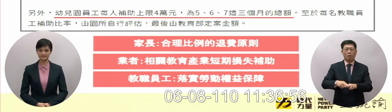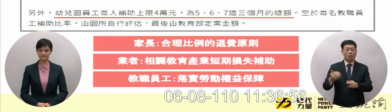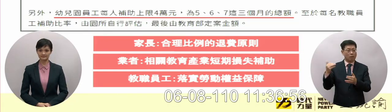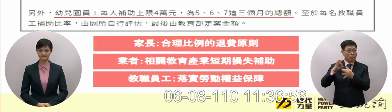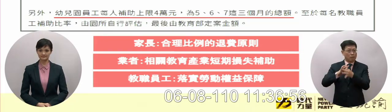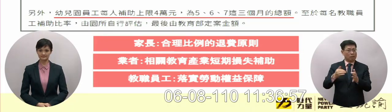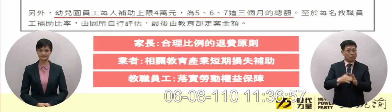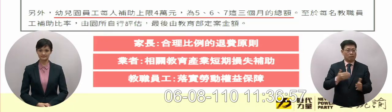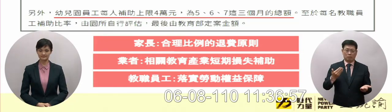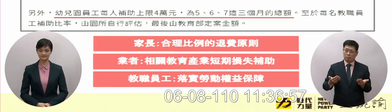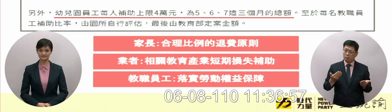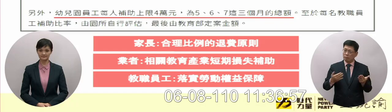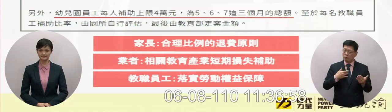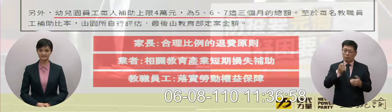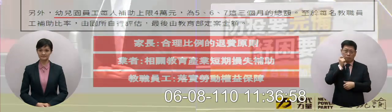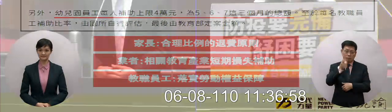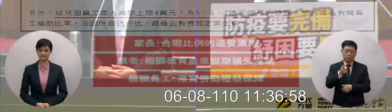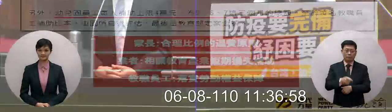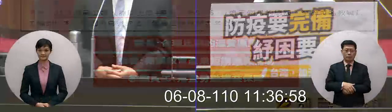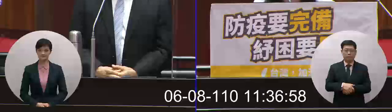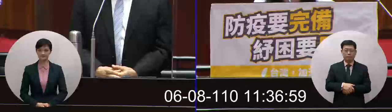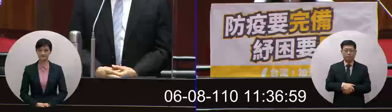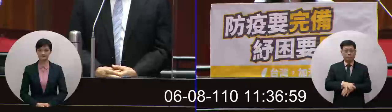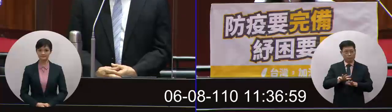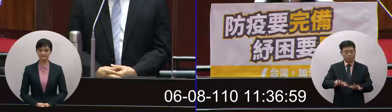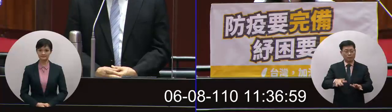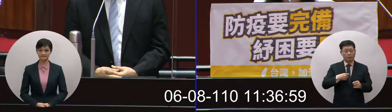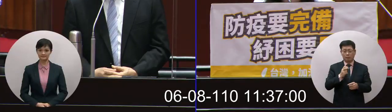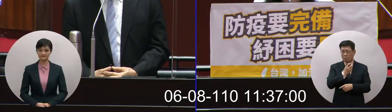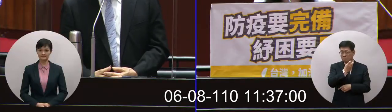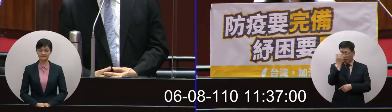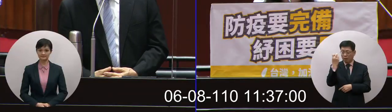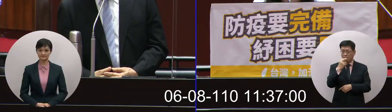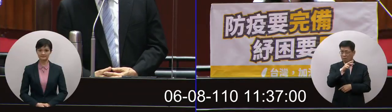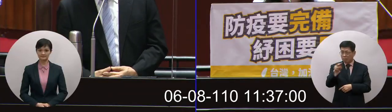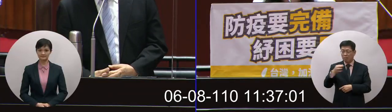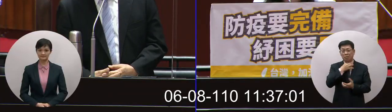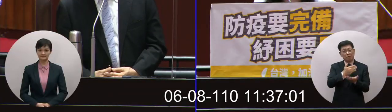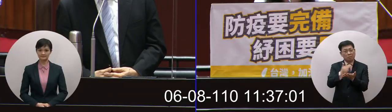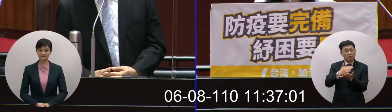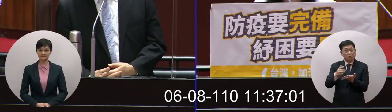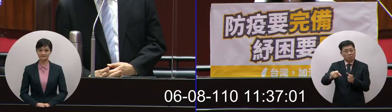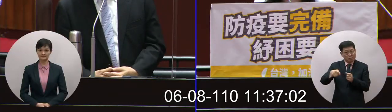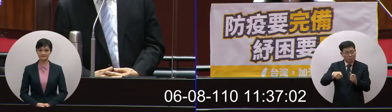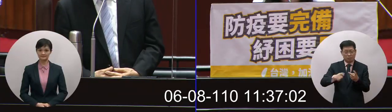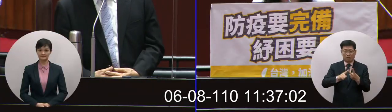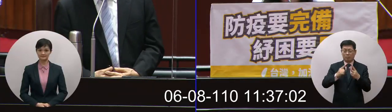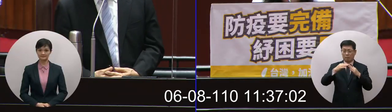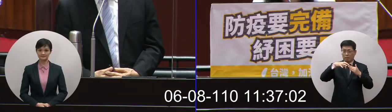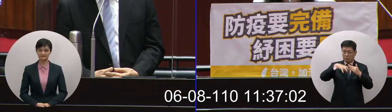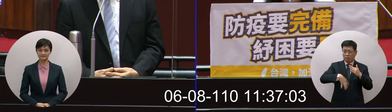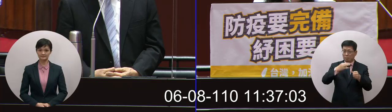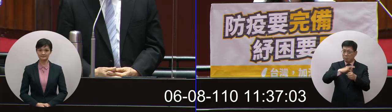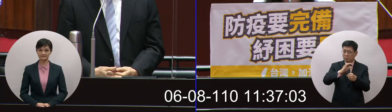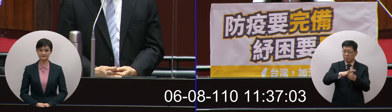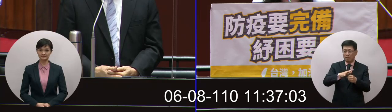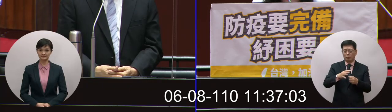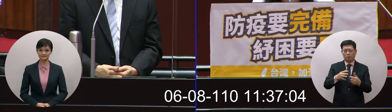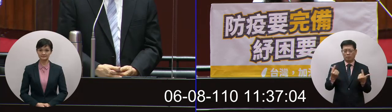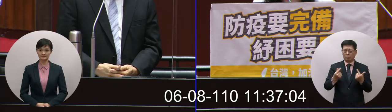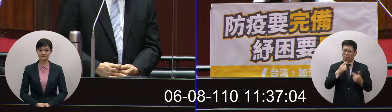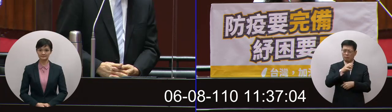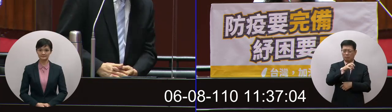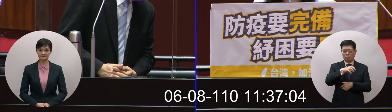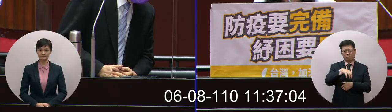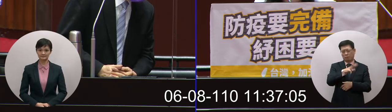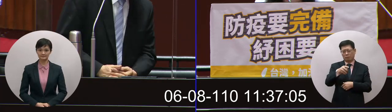直到现在其实已经接近了将近一个月的情况。但是呢，我们现在看到的目前的纾困方案，或者是说家庭防疫的补贴，其实变成三面都不